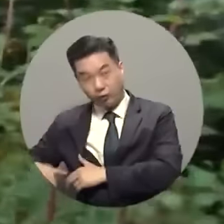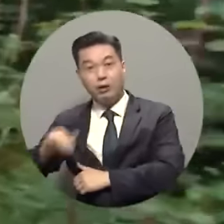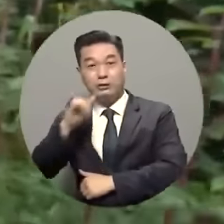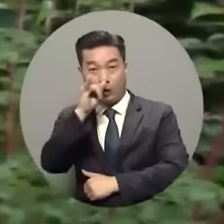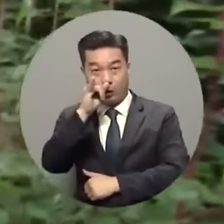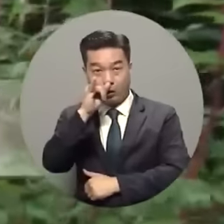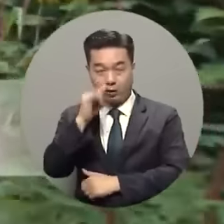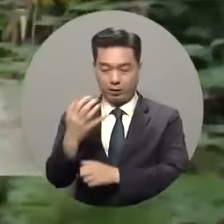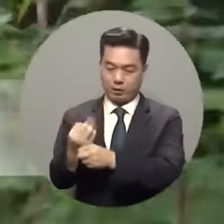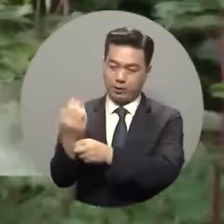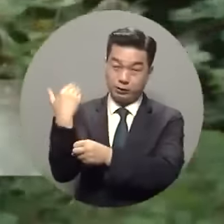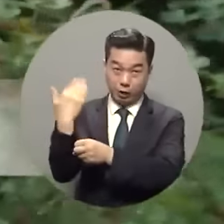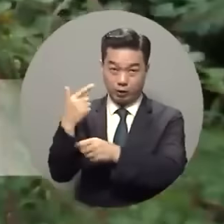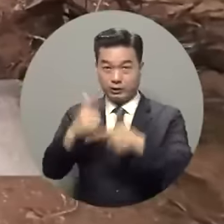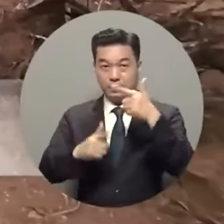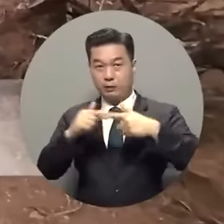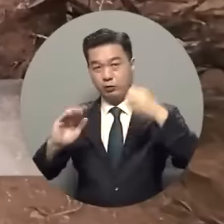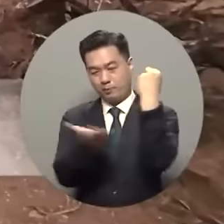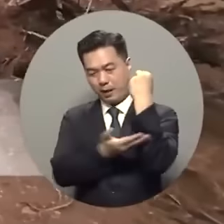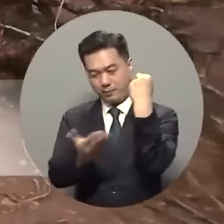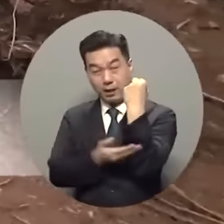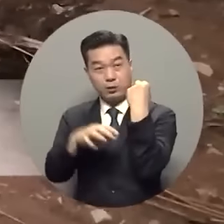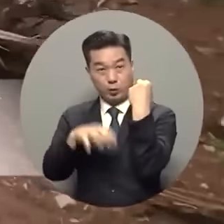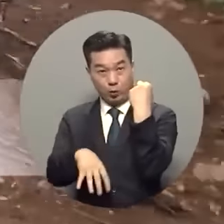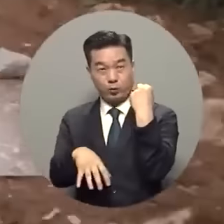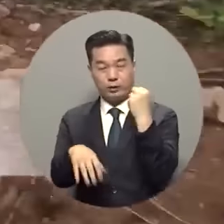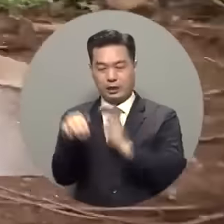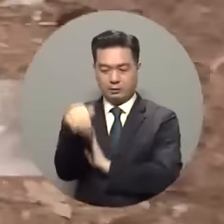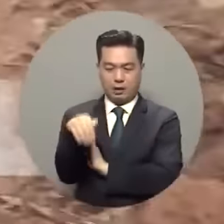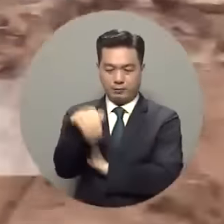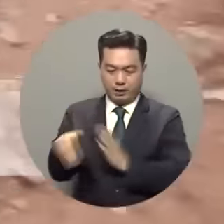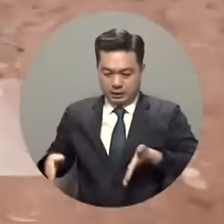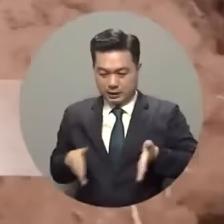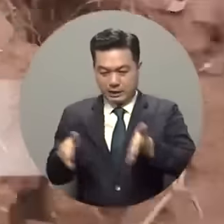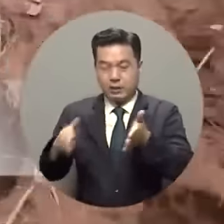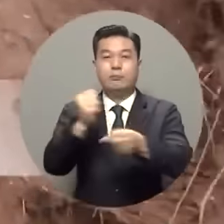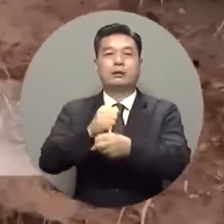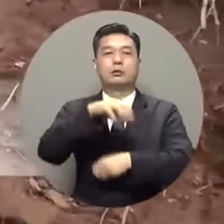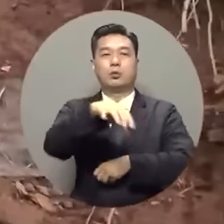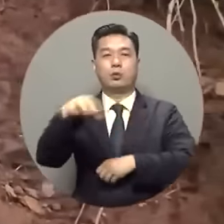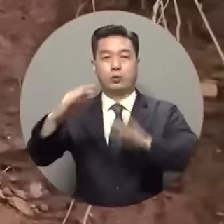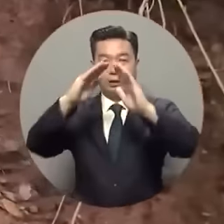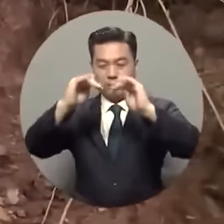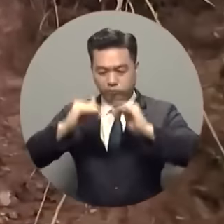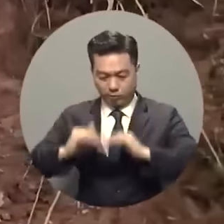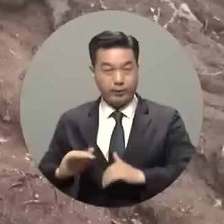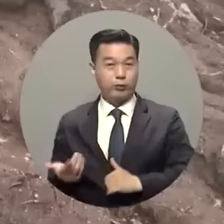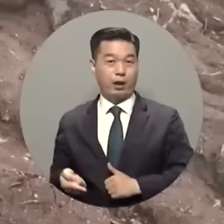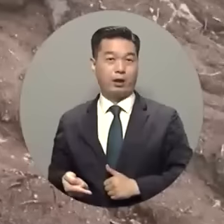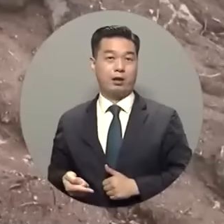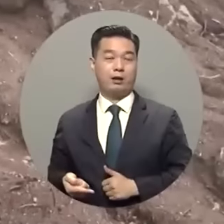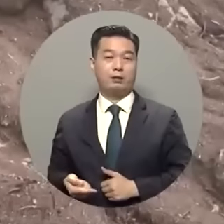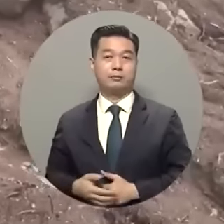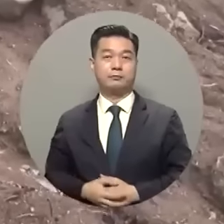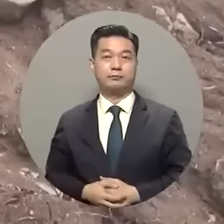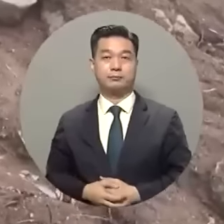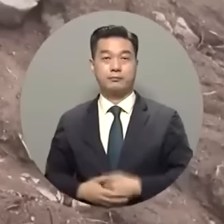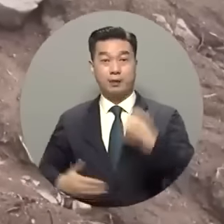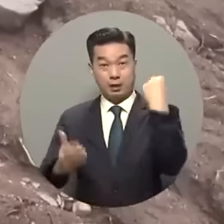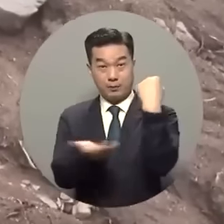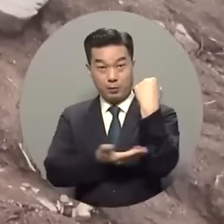몇 해전 나무를 모두 베어낸 곳인데 중장비를 투입하려고 냈던 산길 주변도 곳곳이 터져 나갔습니다 벌목장